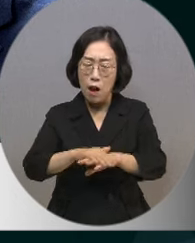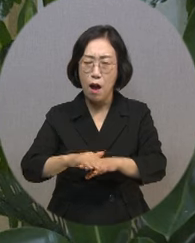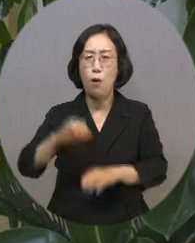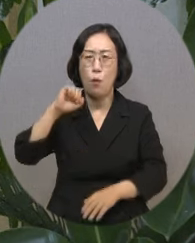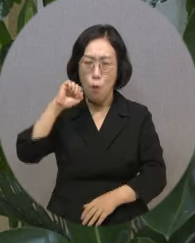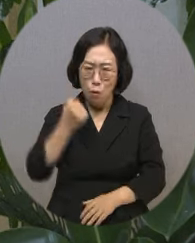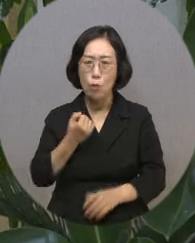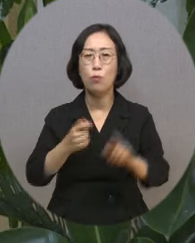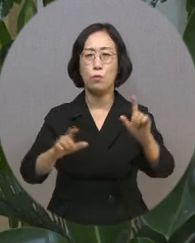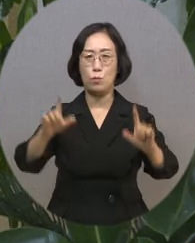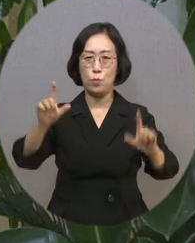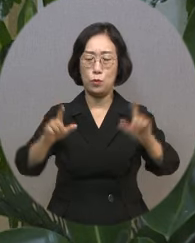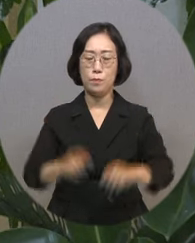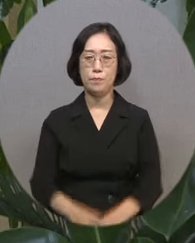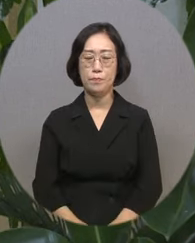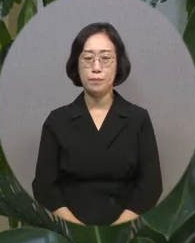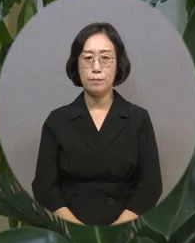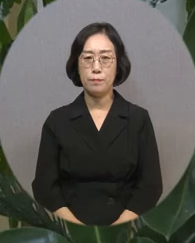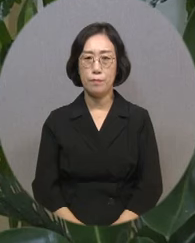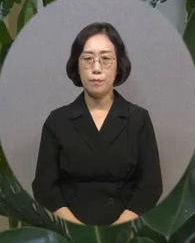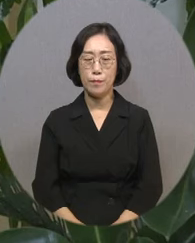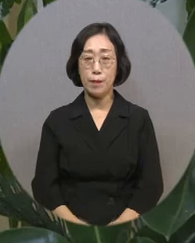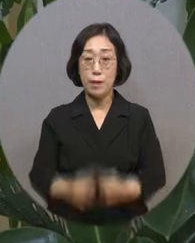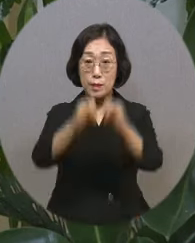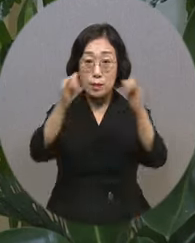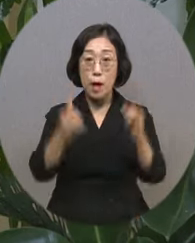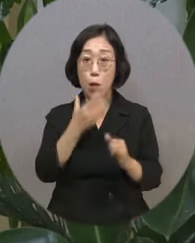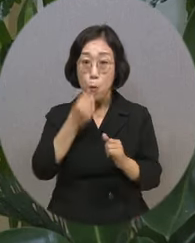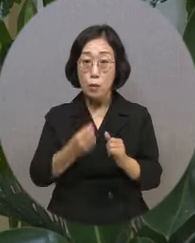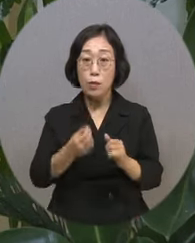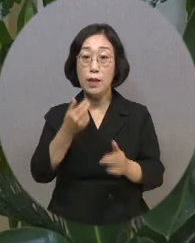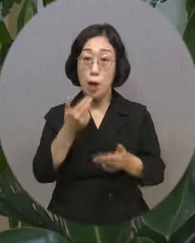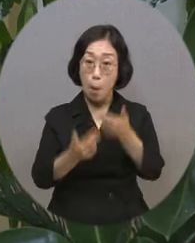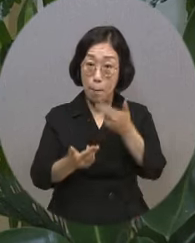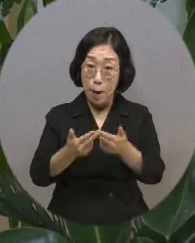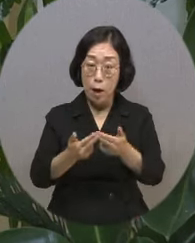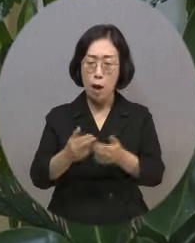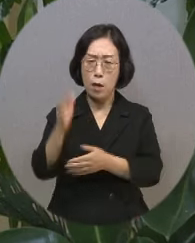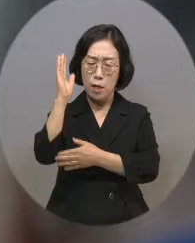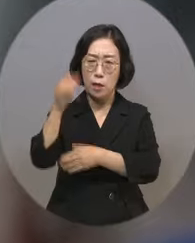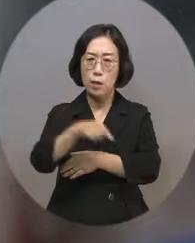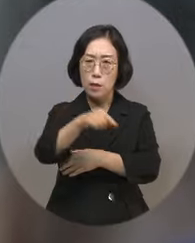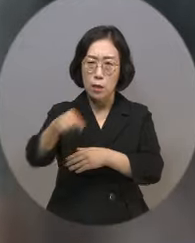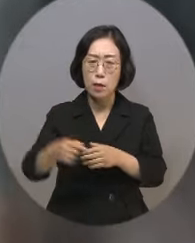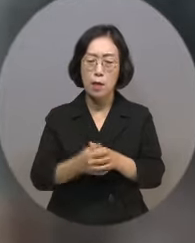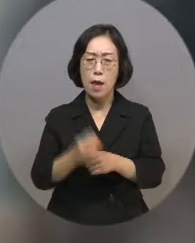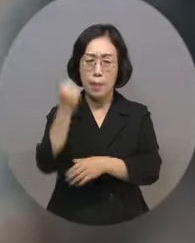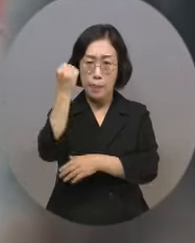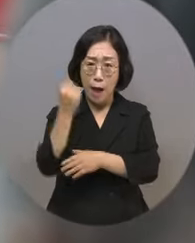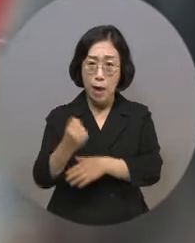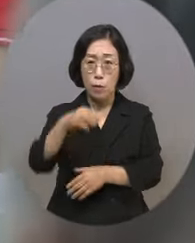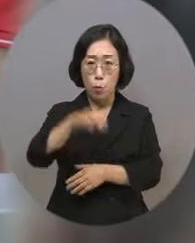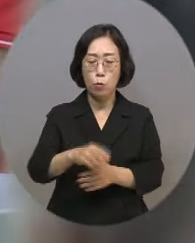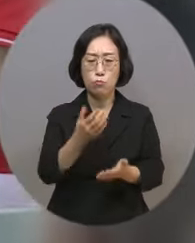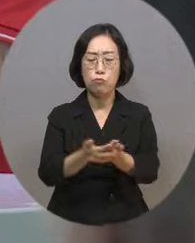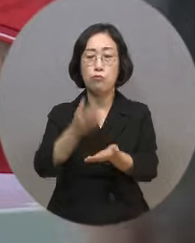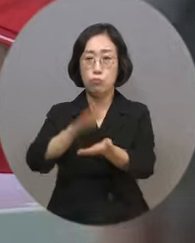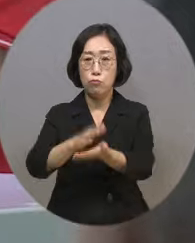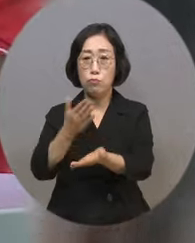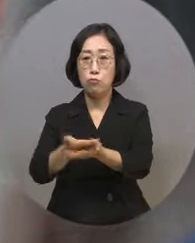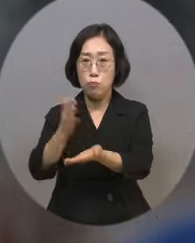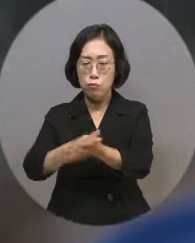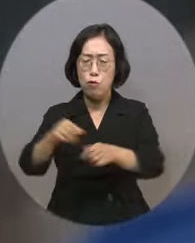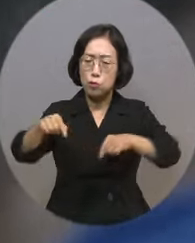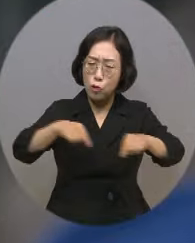실정입니다. 이에 한국사회복지관협회는 다양한 경로로 사회복지관의 노후화 개선을 위한 정책